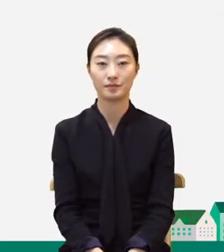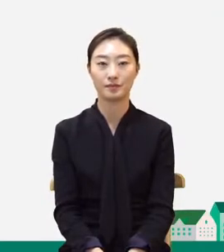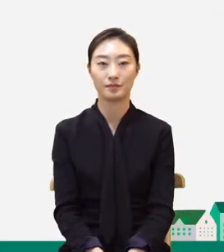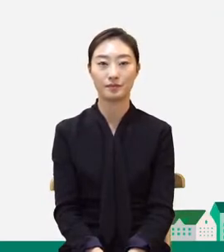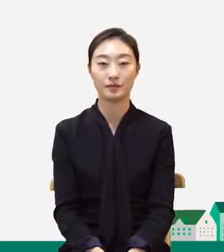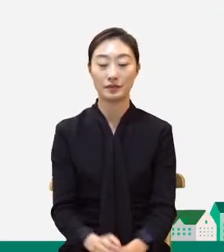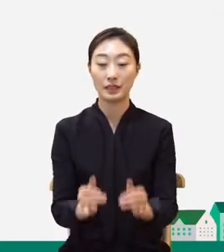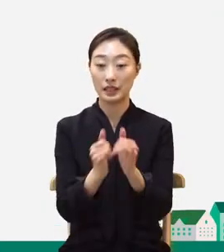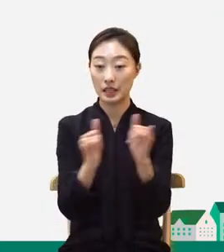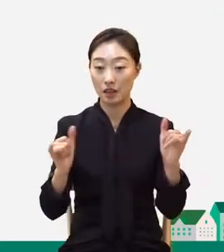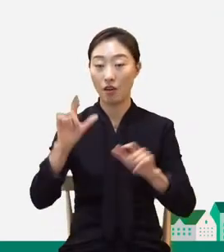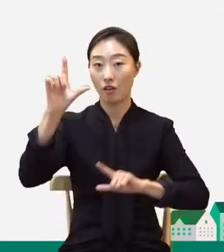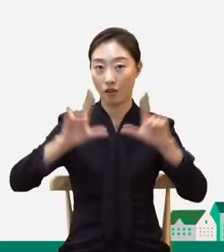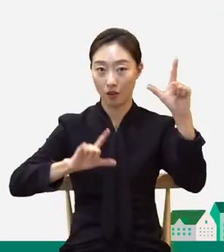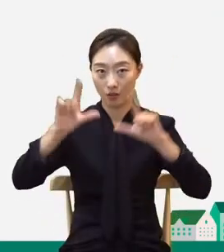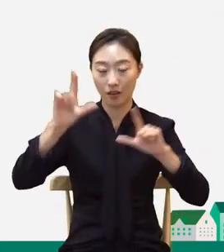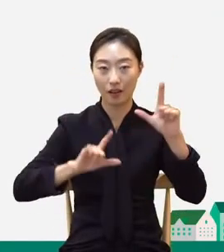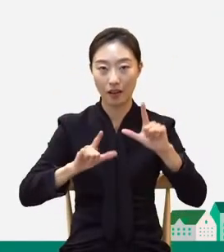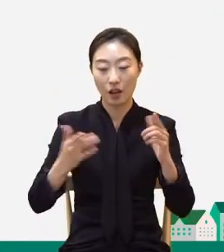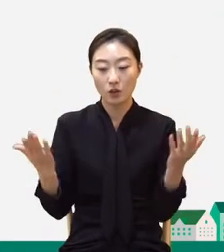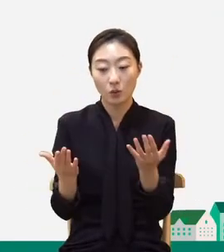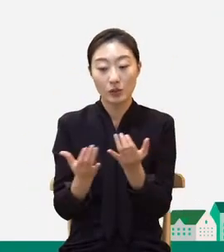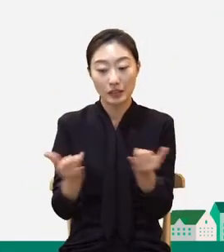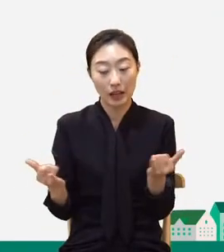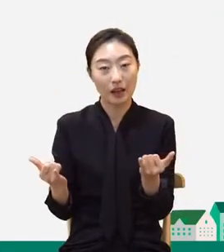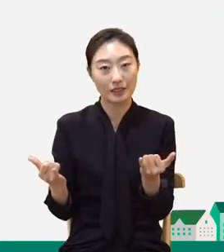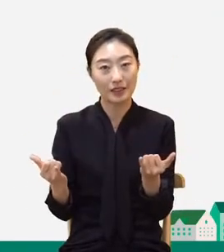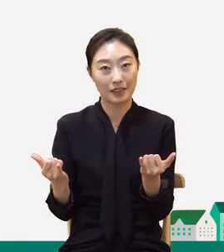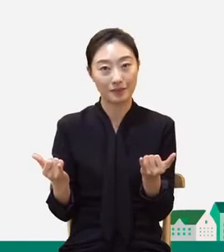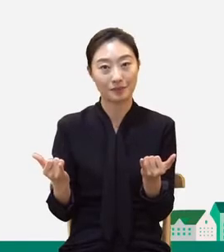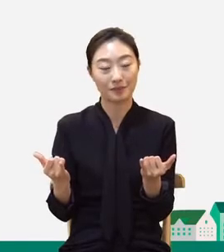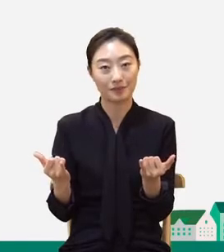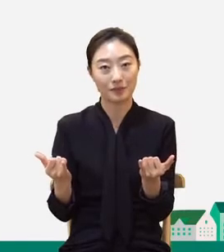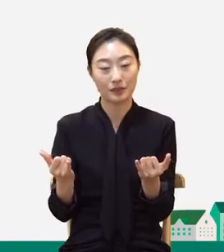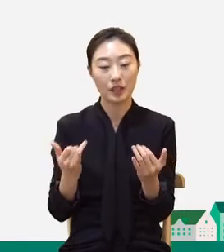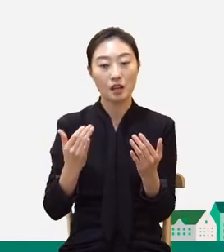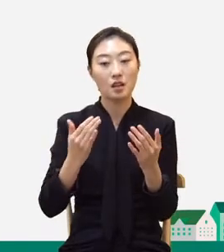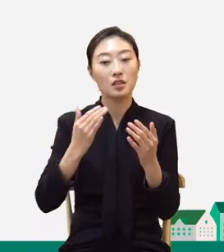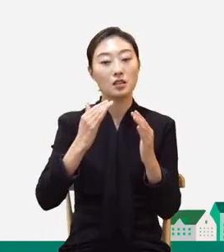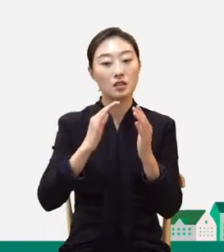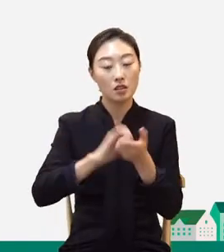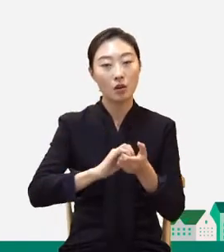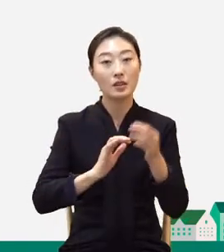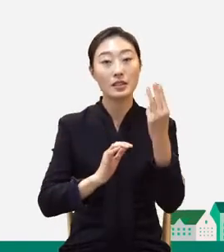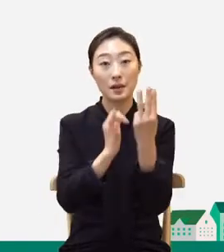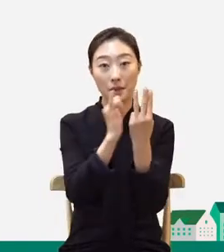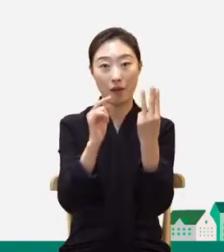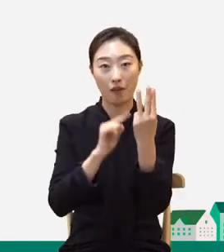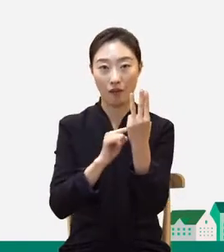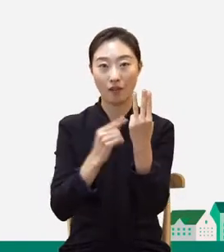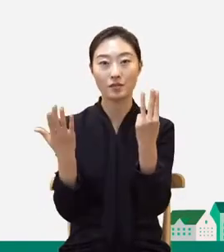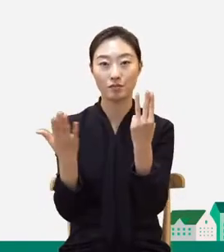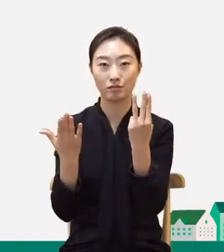인력 현황입니다. 저희 종사자 현황인데요. 정원 3명이고 저희가 3사람이 근무하고 있습니다. 그리고